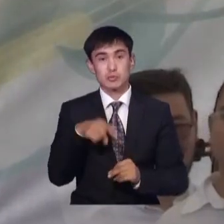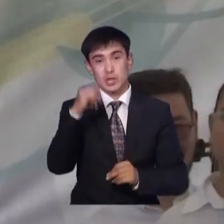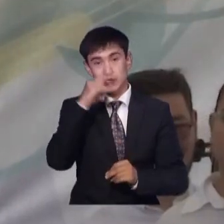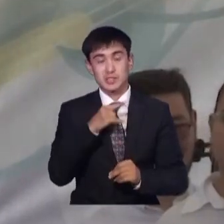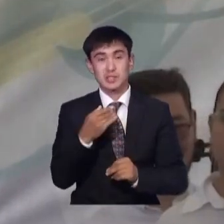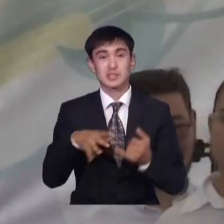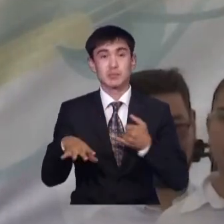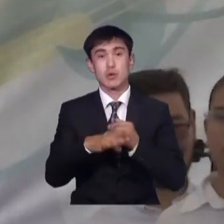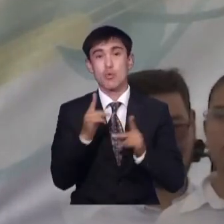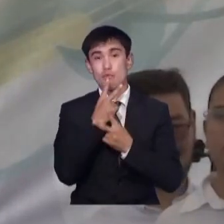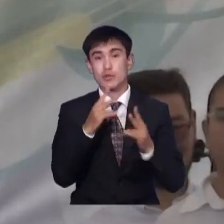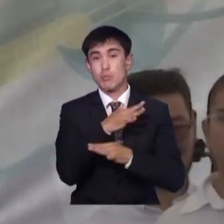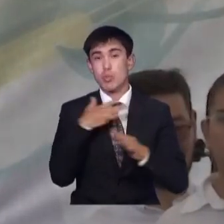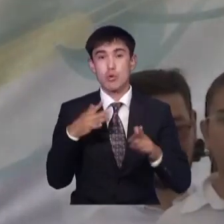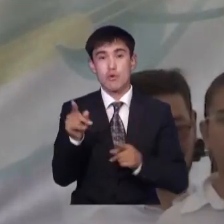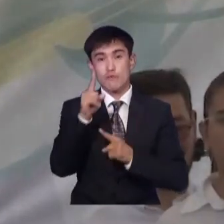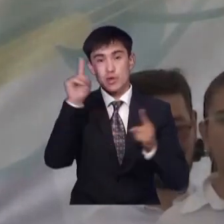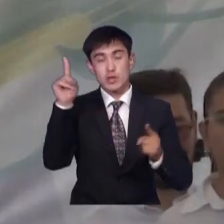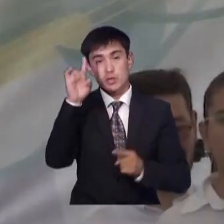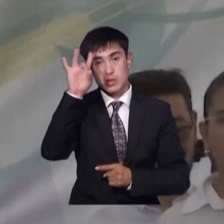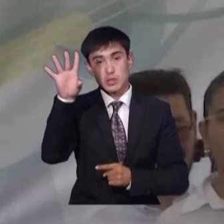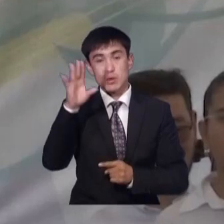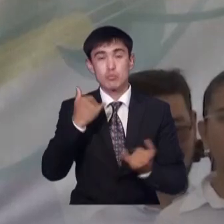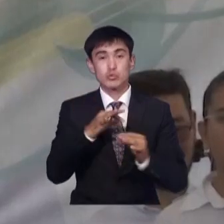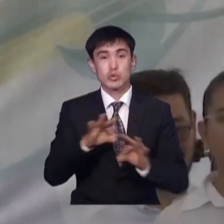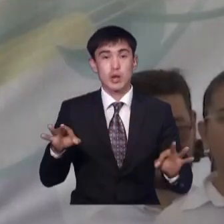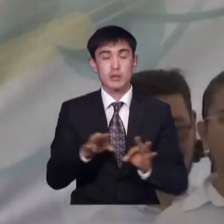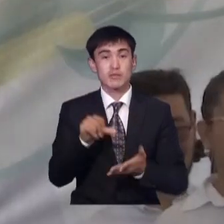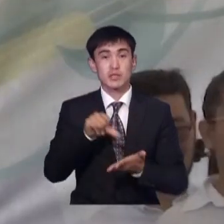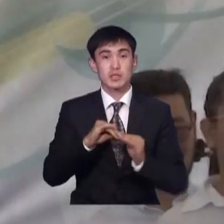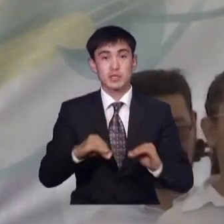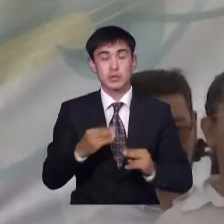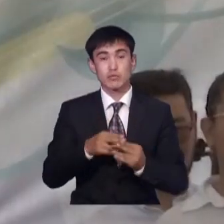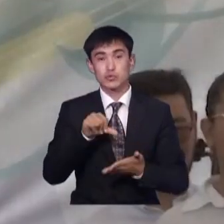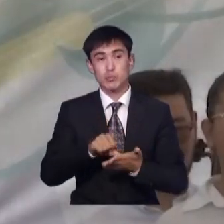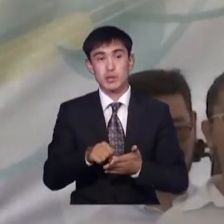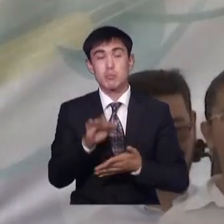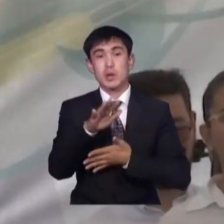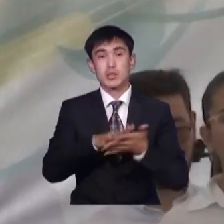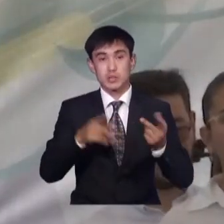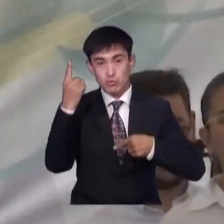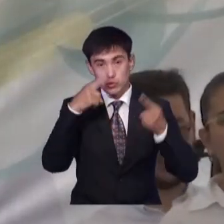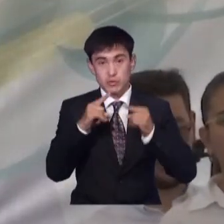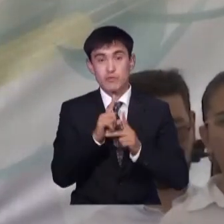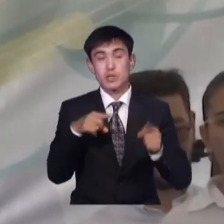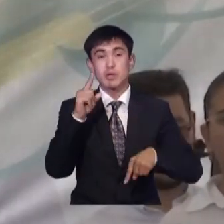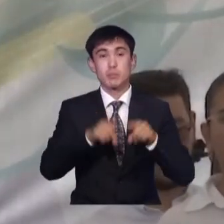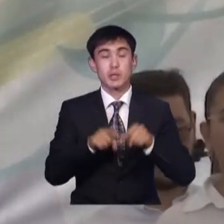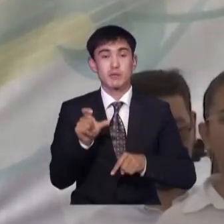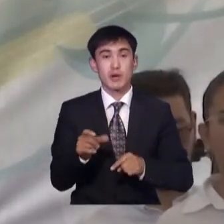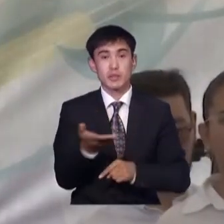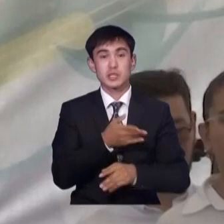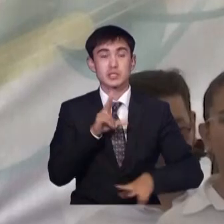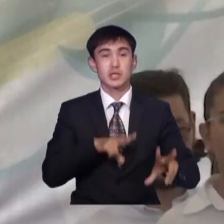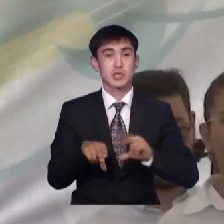казахская земля увидит еще много великих музыкантов. Эти дети, которые выступают сегодня тут, продолжатели творчества великих предков. Они –